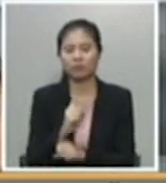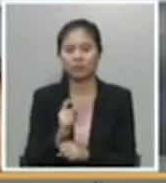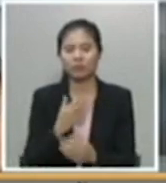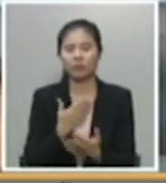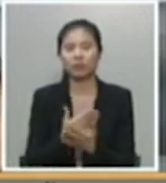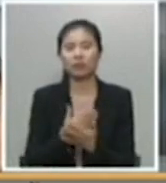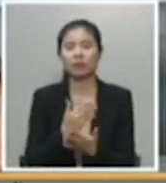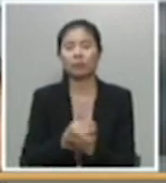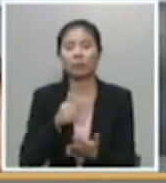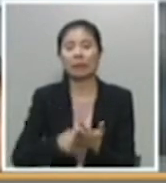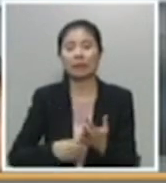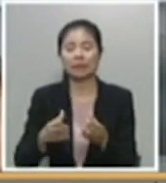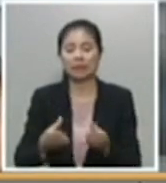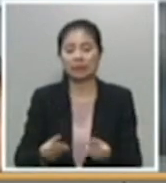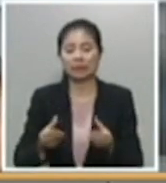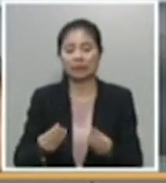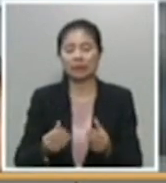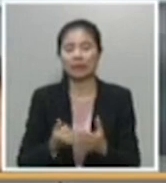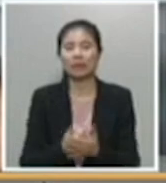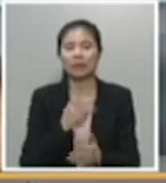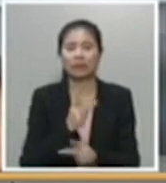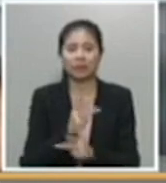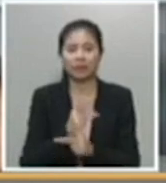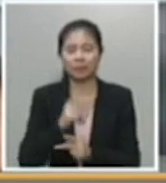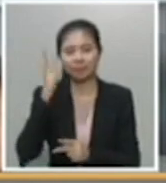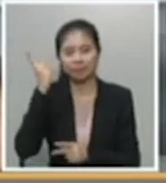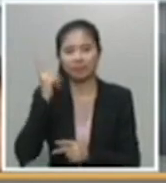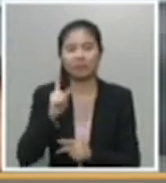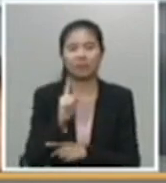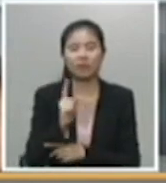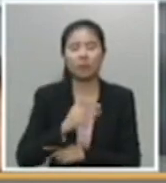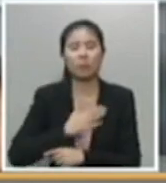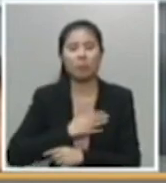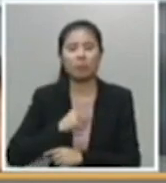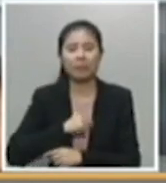ที่ดินเนี่ยเรากำลังจะเริ่มจัดเก็บความกังวลของผมสั้นๆนะครับก็คือผมไม่แน่ใ